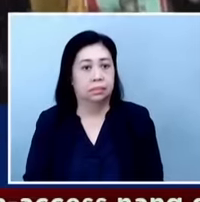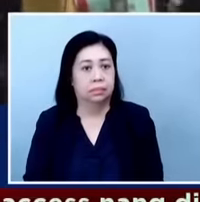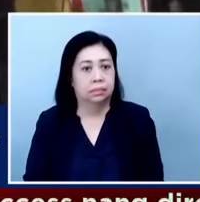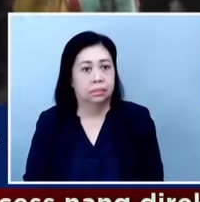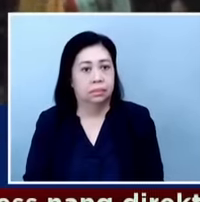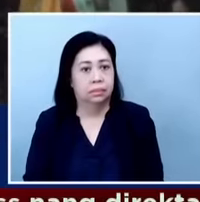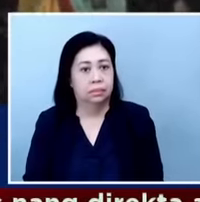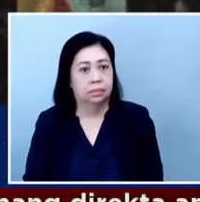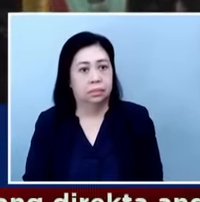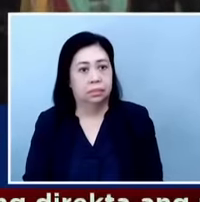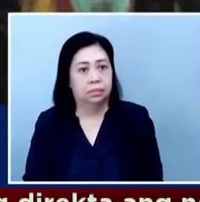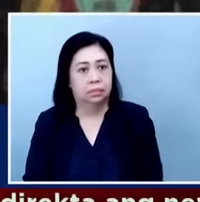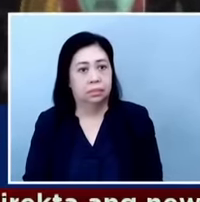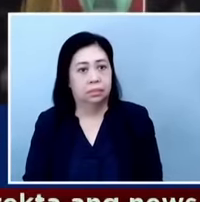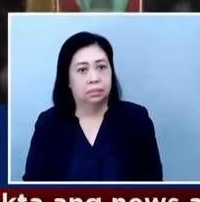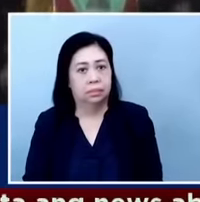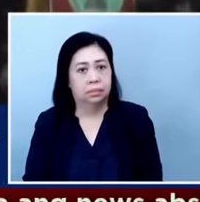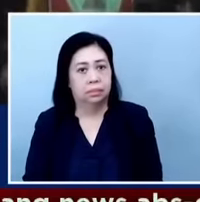gate ng Quiapo Church.